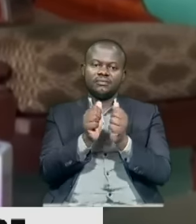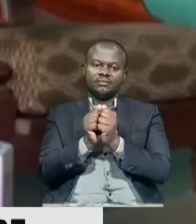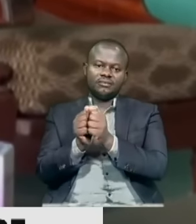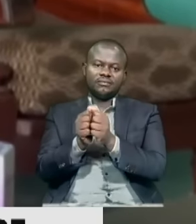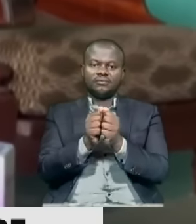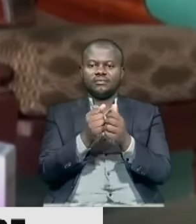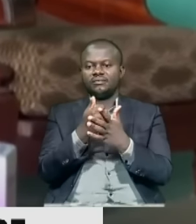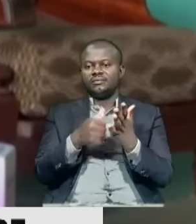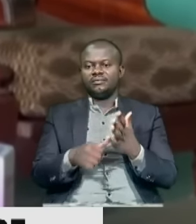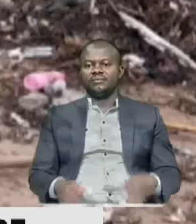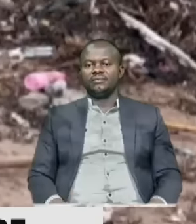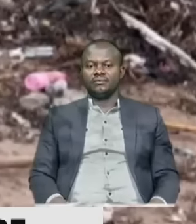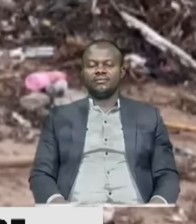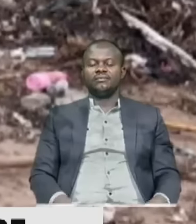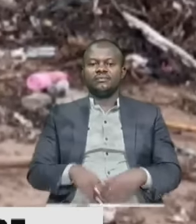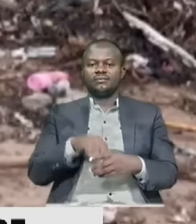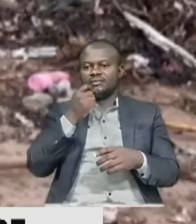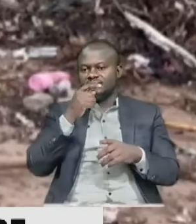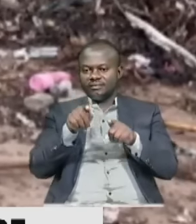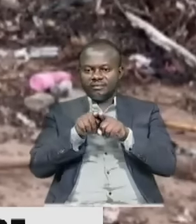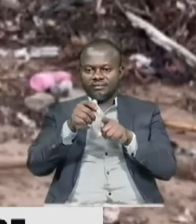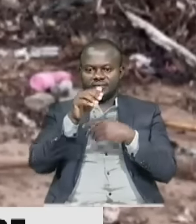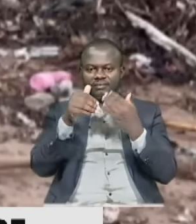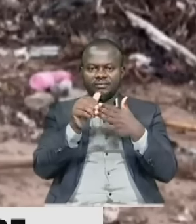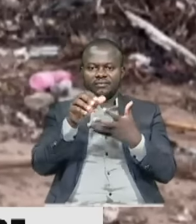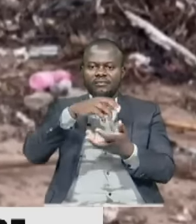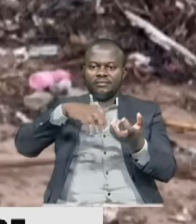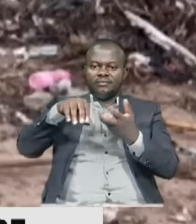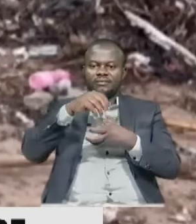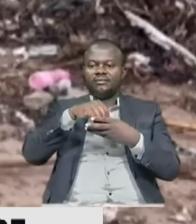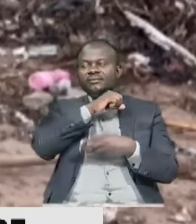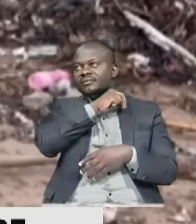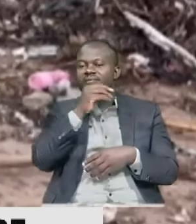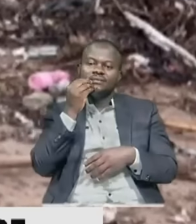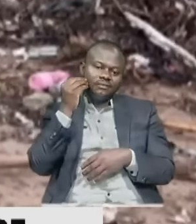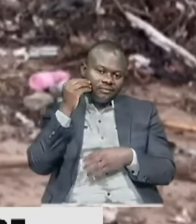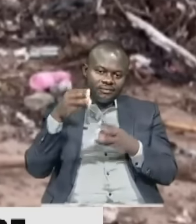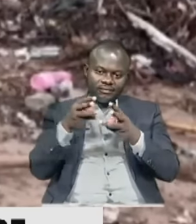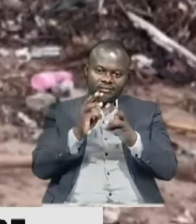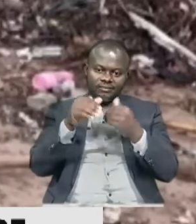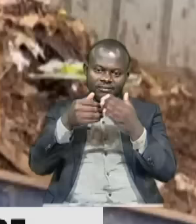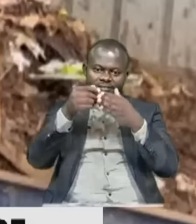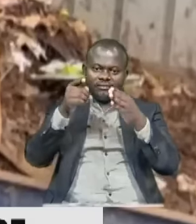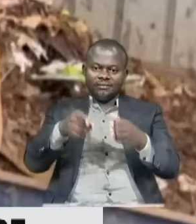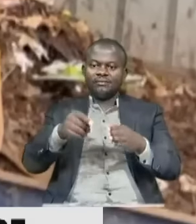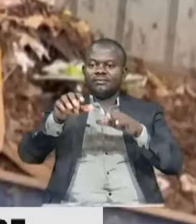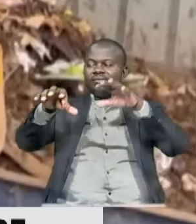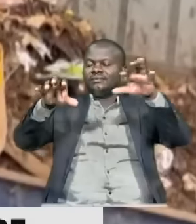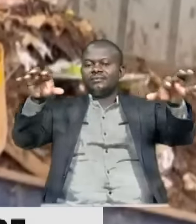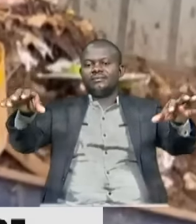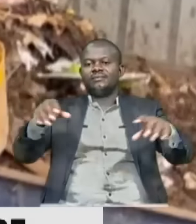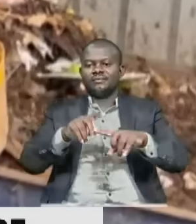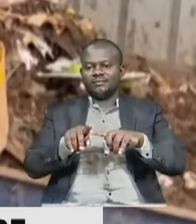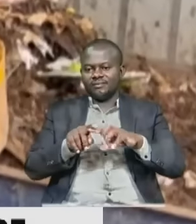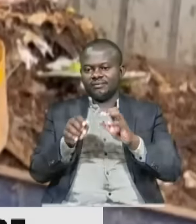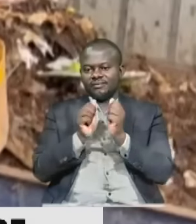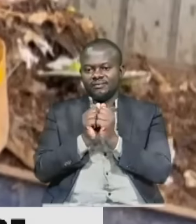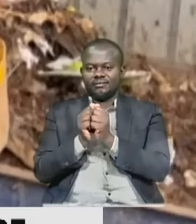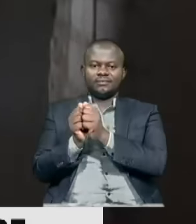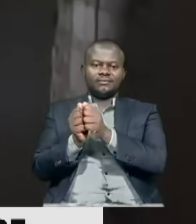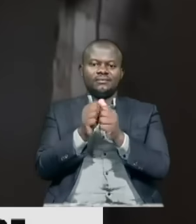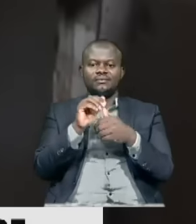Imiti nk'iyi isigara mu rugo harabayivanga n'imyanda yo mu rugo ku buryo isanga mu bimoteri hirya no hino. Ku